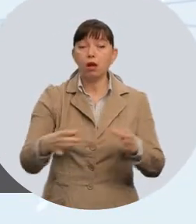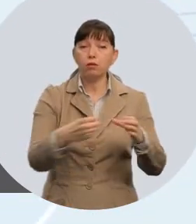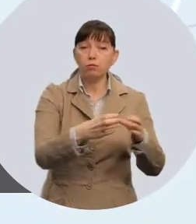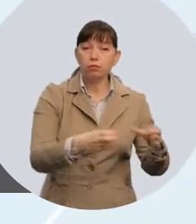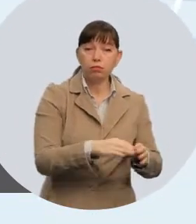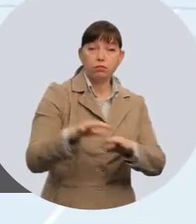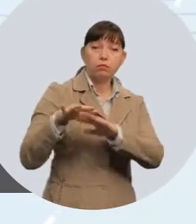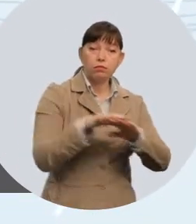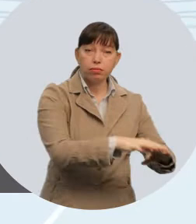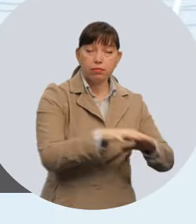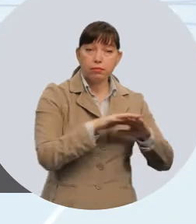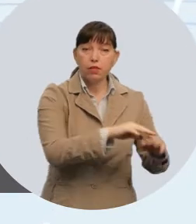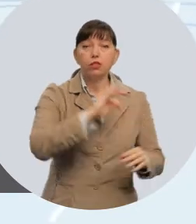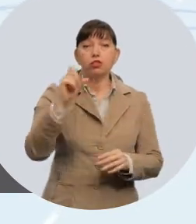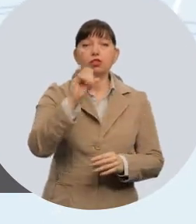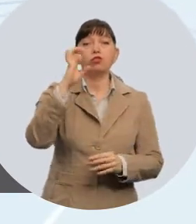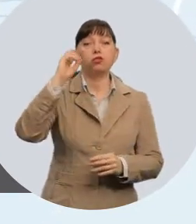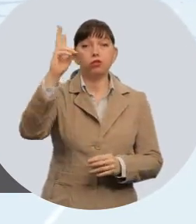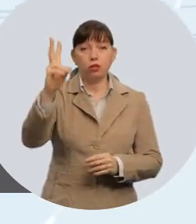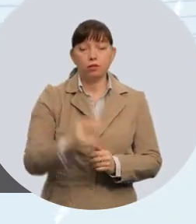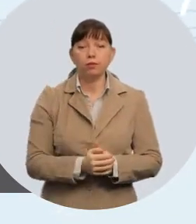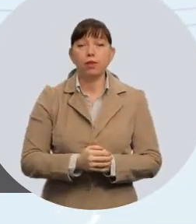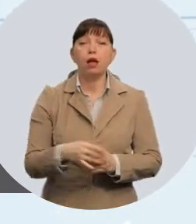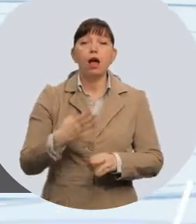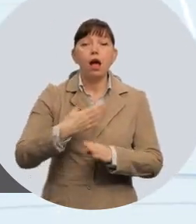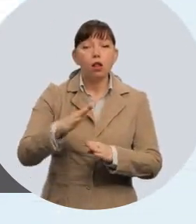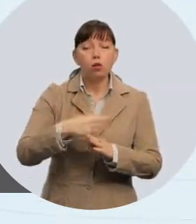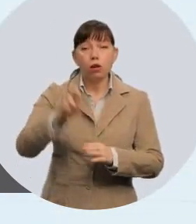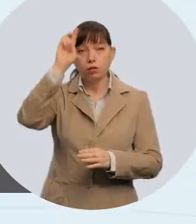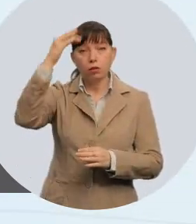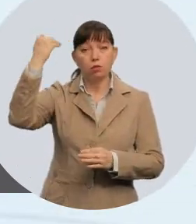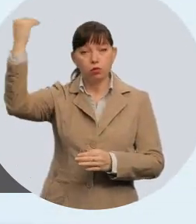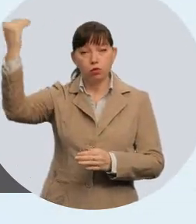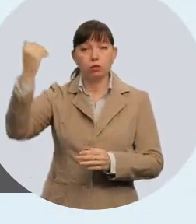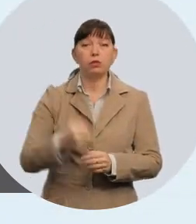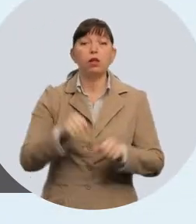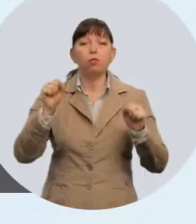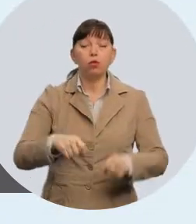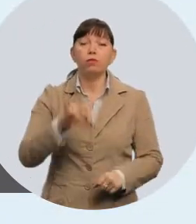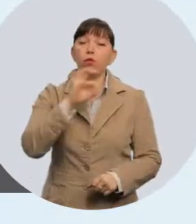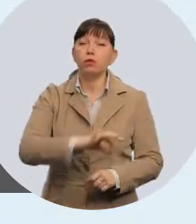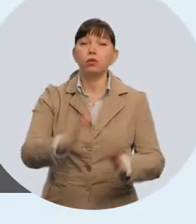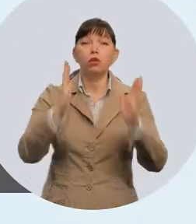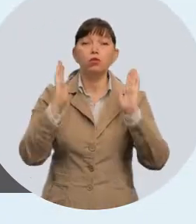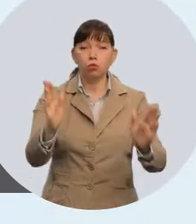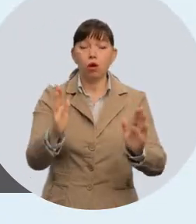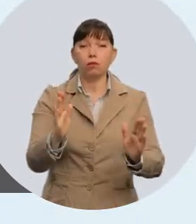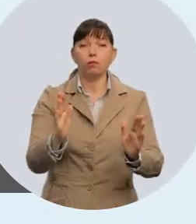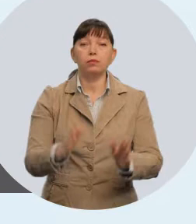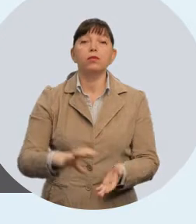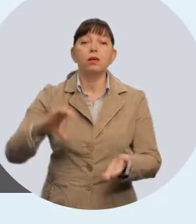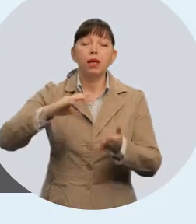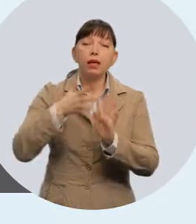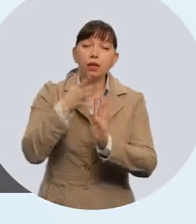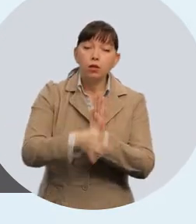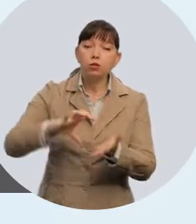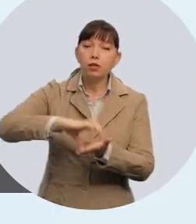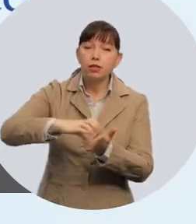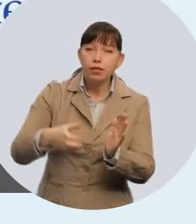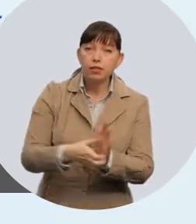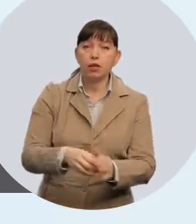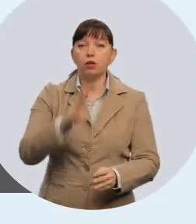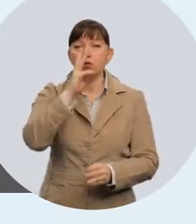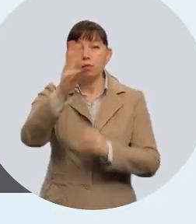partidelor prin intermediul Comisiei Electorale Centrale. Alocațiile de la bugetul de stat pot fi utilizate doar pentru cheltuieli pentru sediu